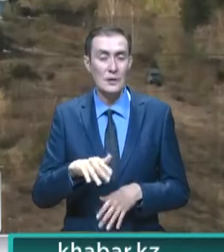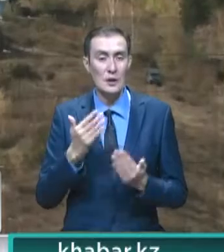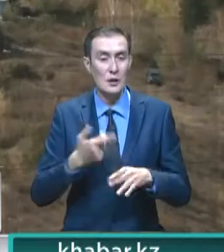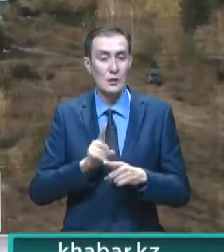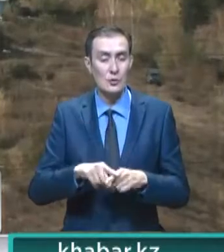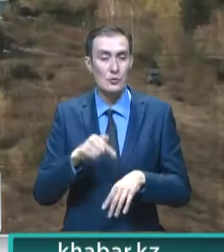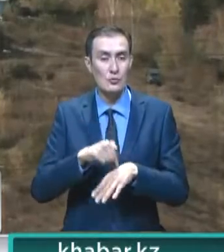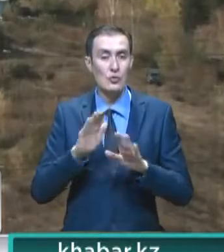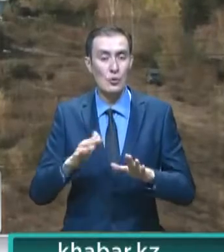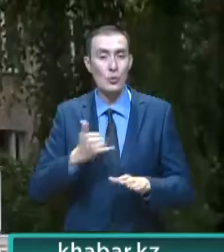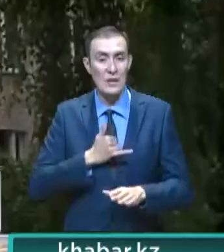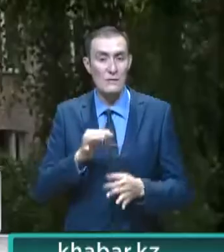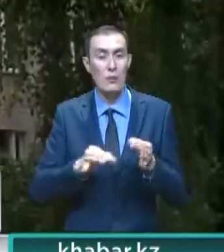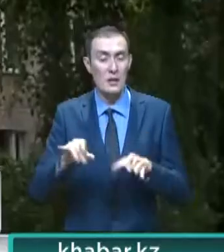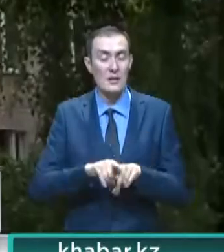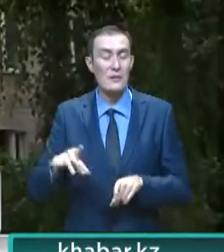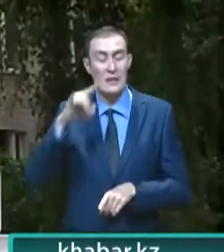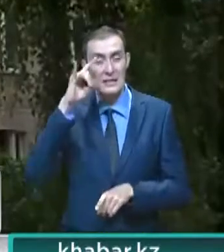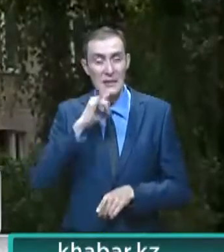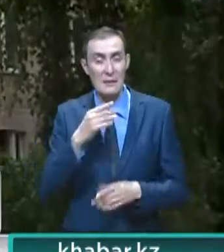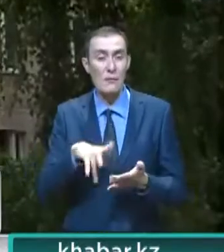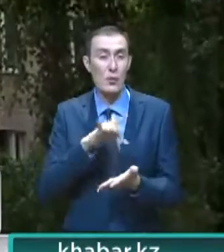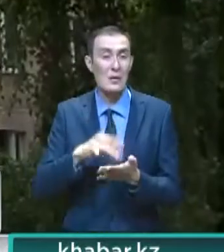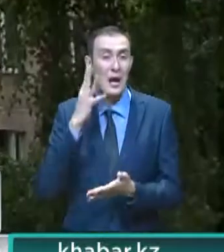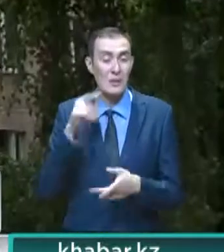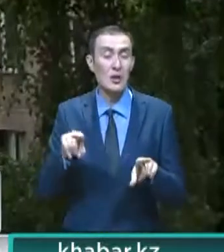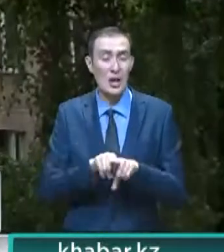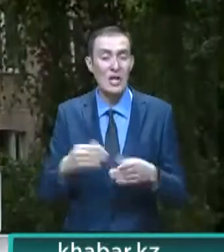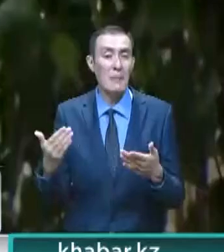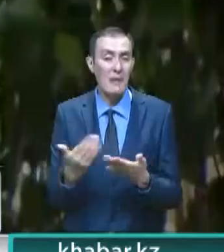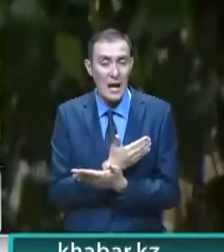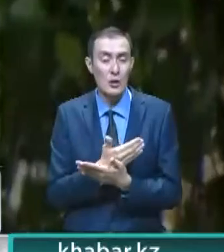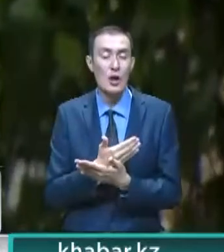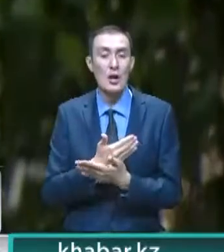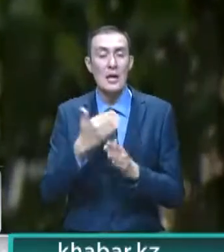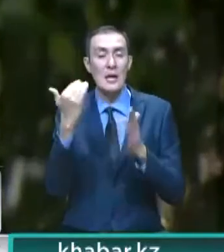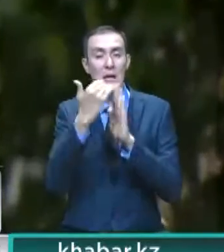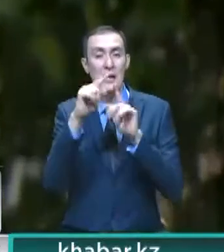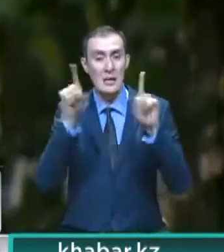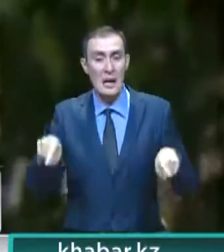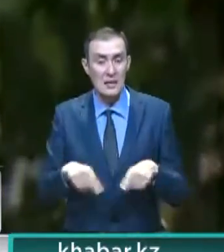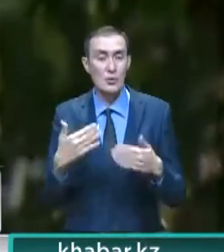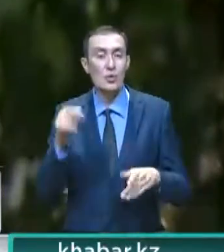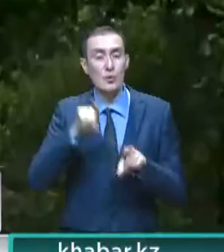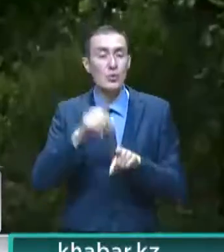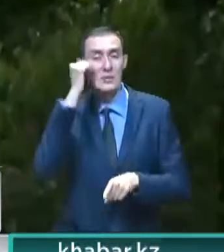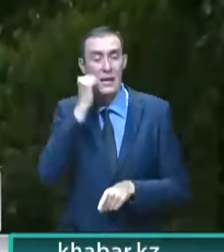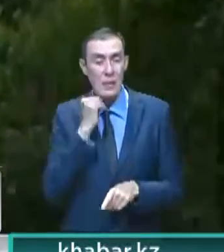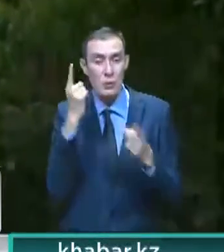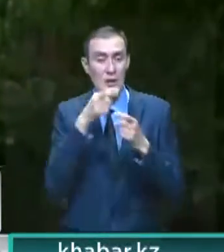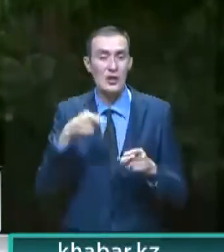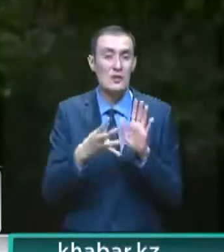нас в области, по всему Казахстану. Поэтому в той же Алматы сейчас также обновляют сейсмокарты. Они, правда, устарели. Ведь по данным